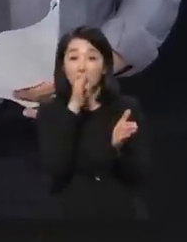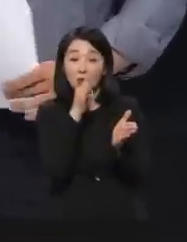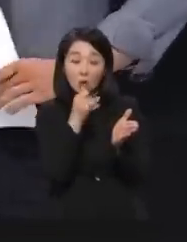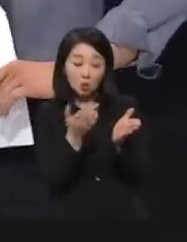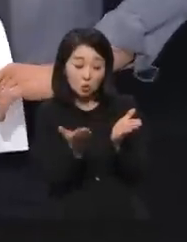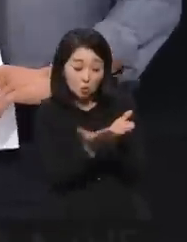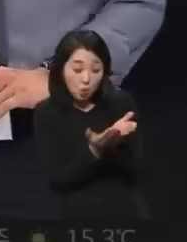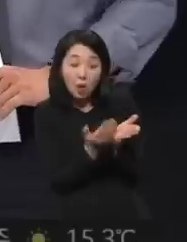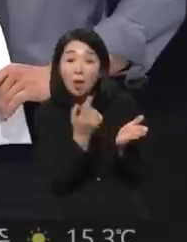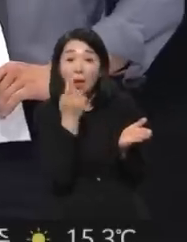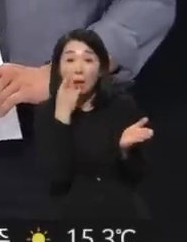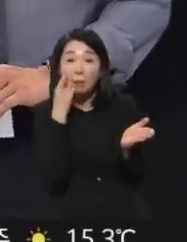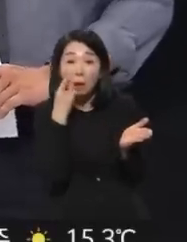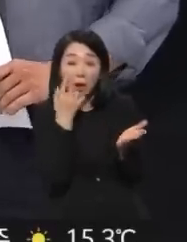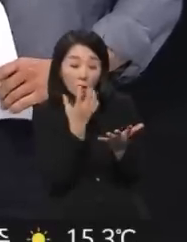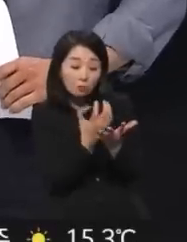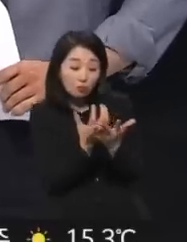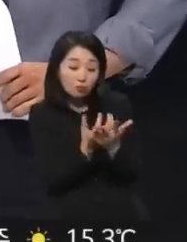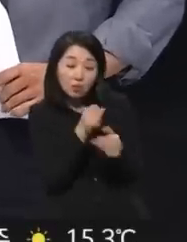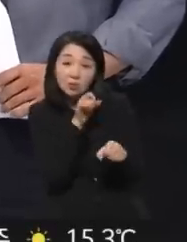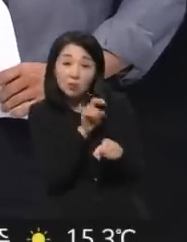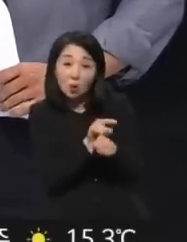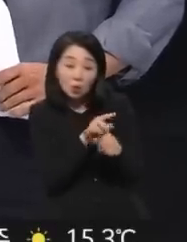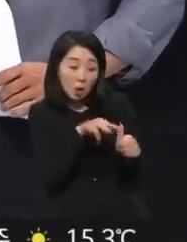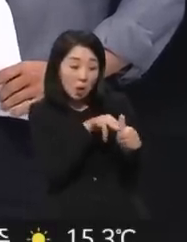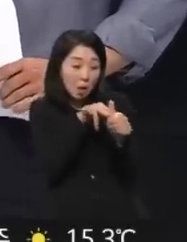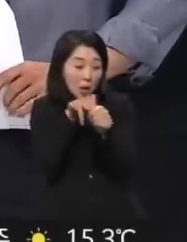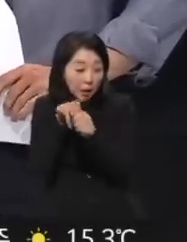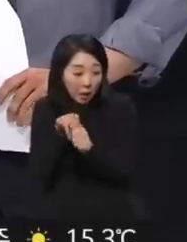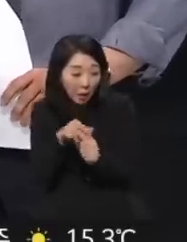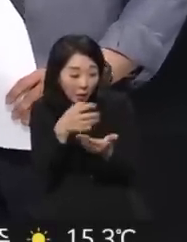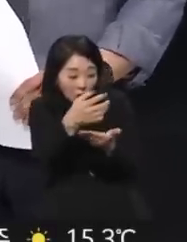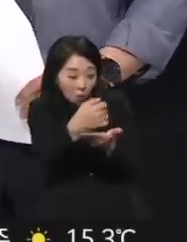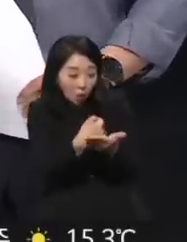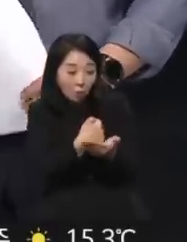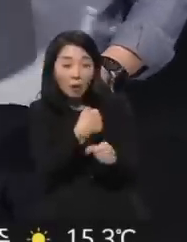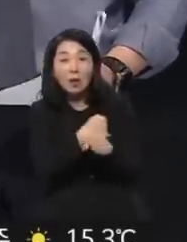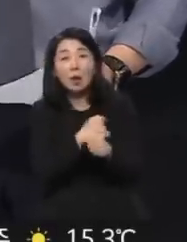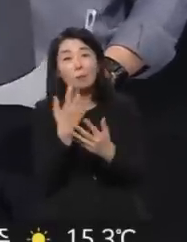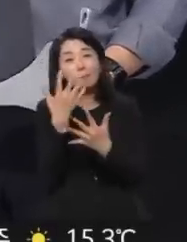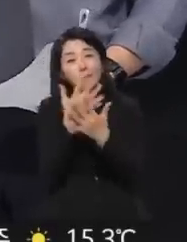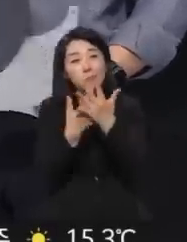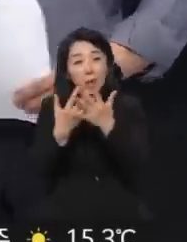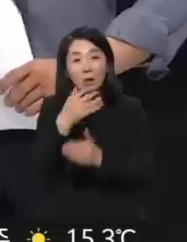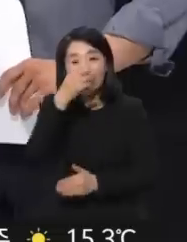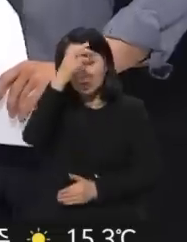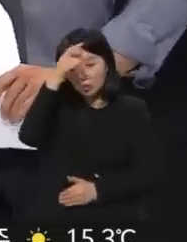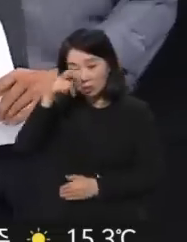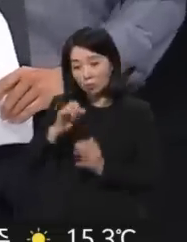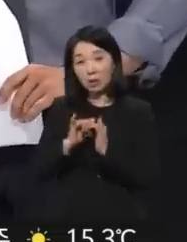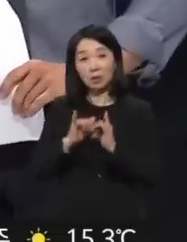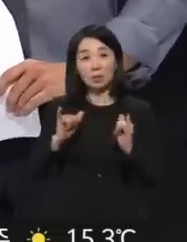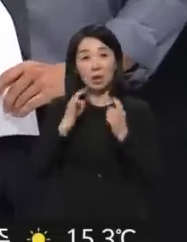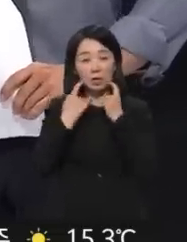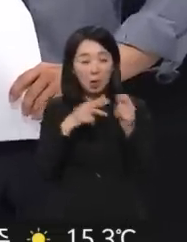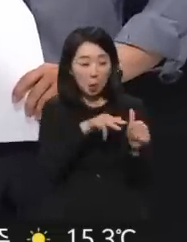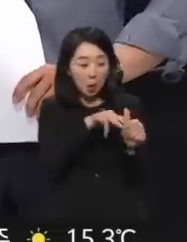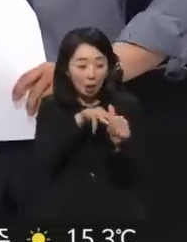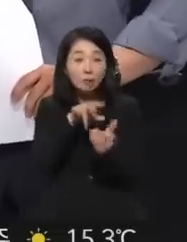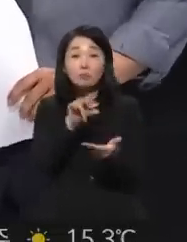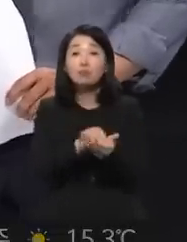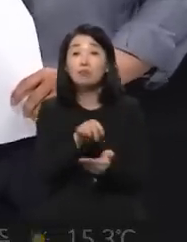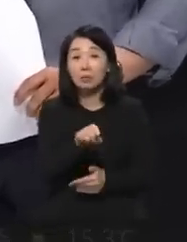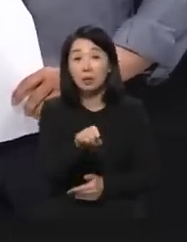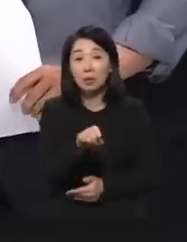때 이번 문건의 성격이 사찰이라고 판단하기엔 애매하다는 겁니다. 이 경찰 관계자도 개인 사찰이라면 문제가 될